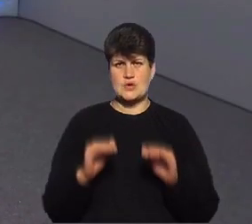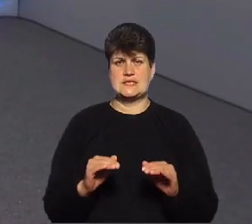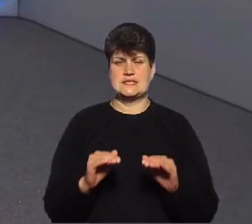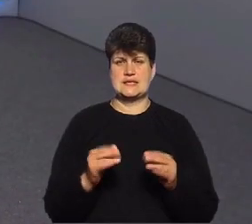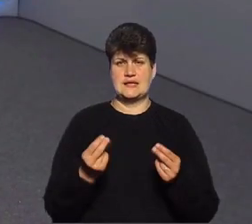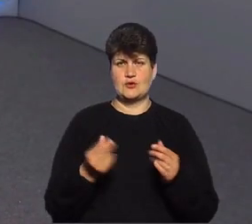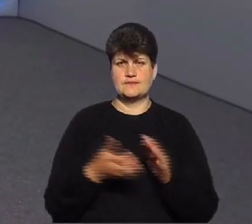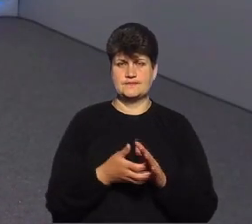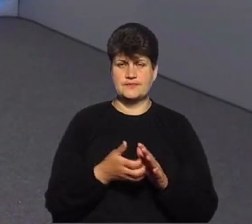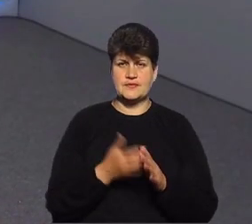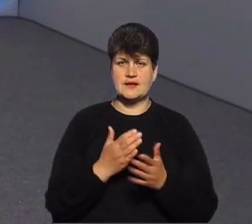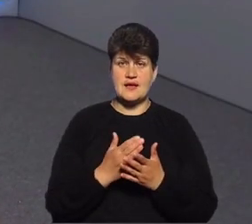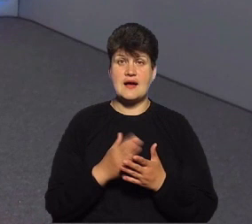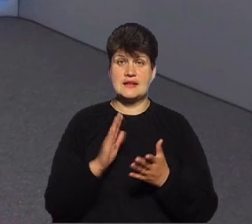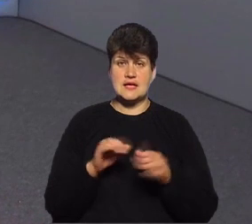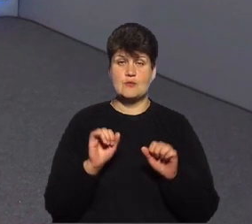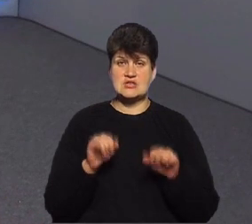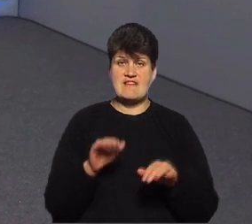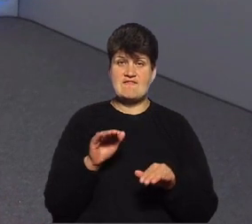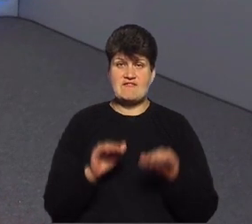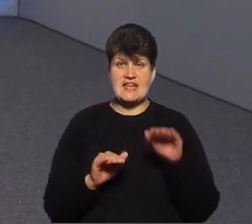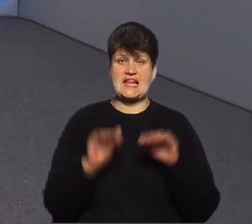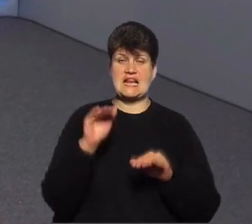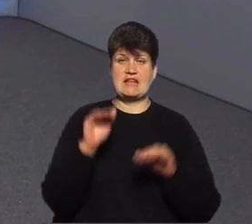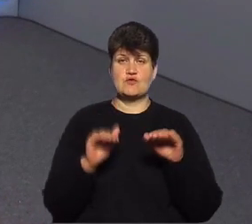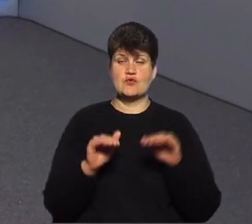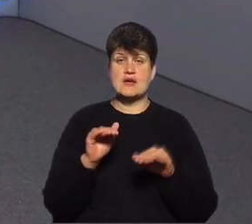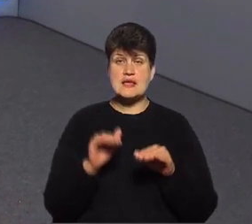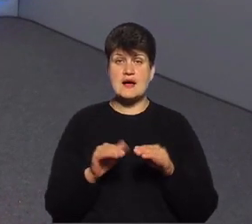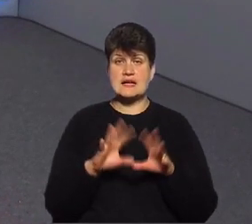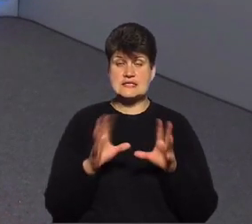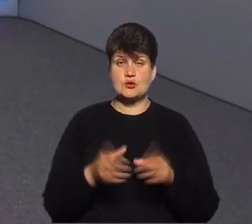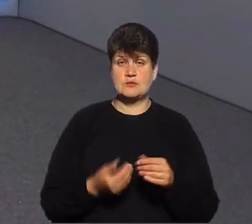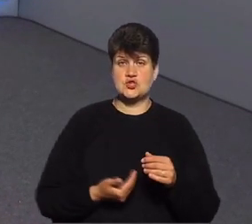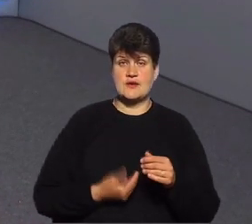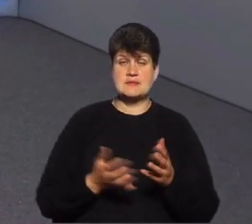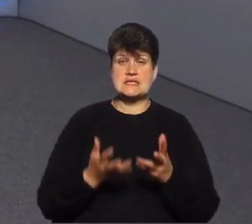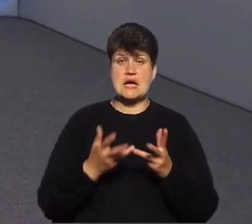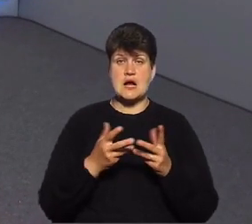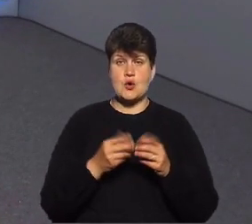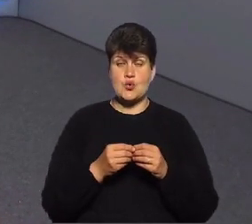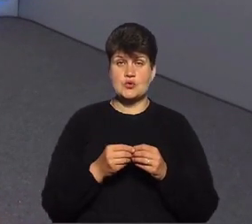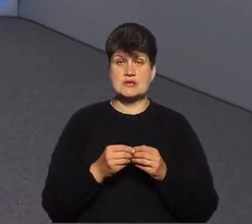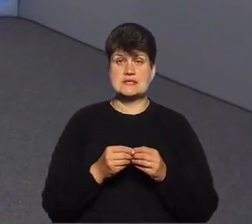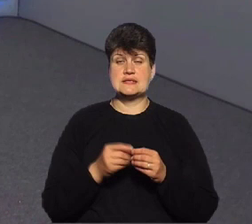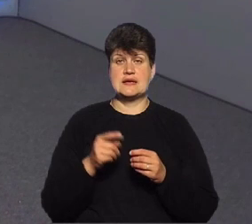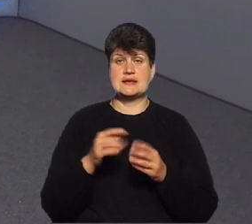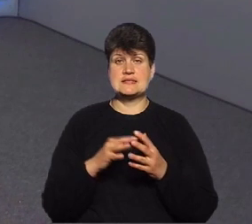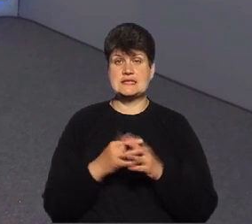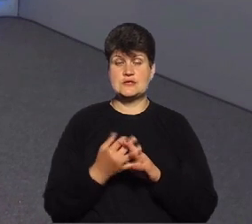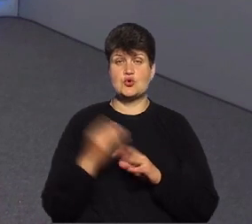є можливість вирівнювання. Але загалом, якби ми живемо за рахунок, ну це аграрний край, за рахунок сільського